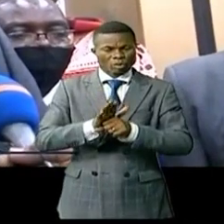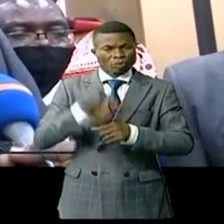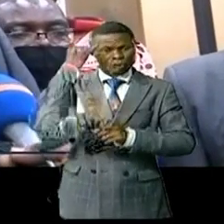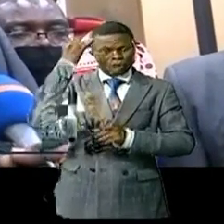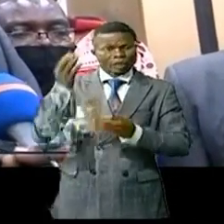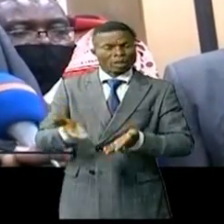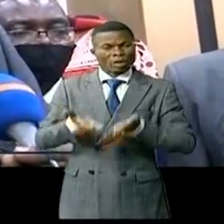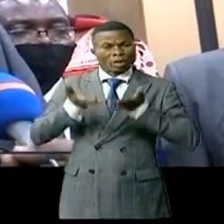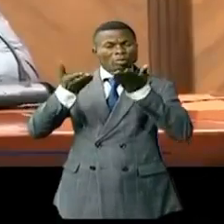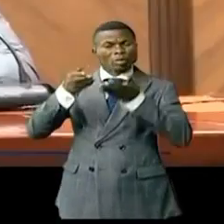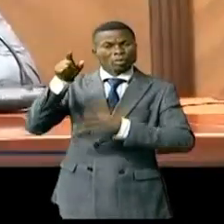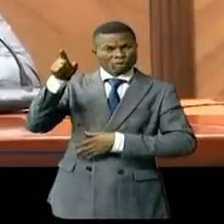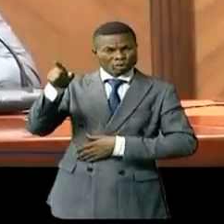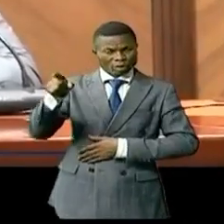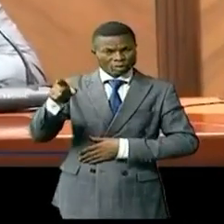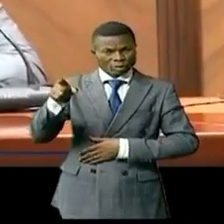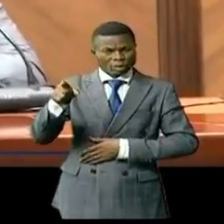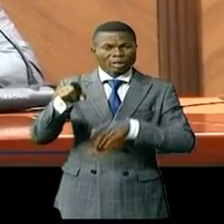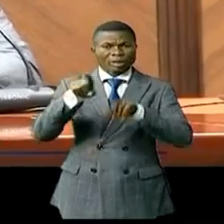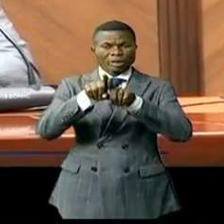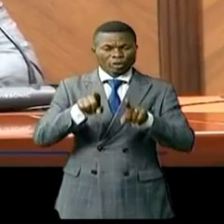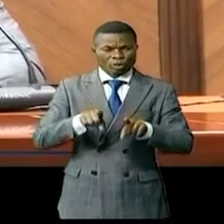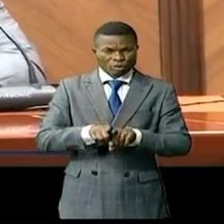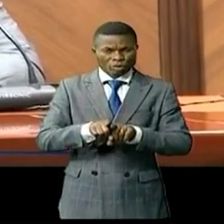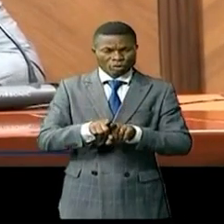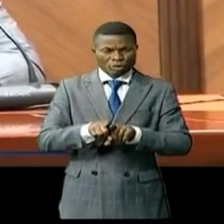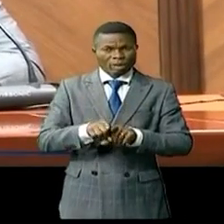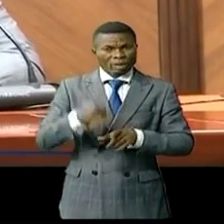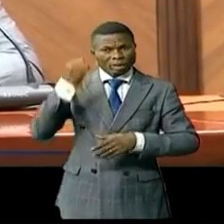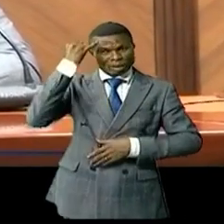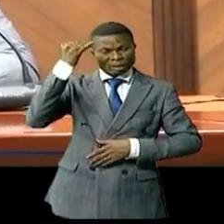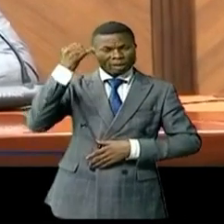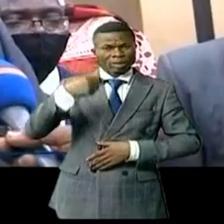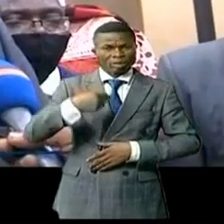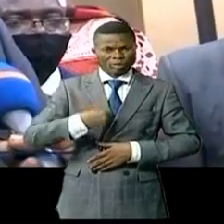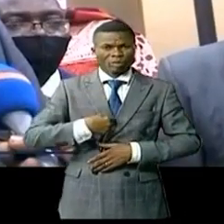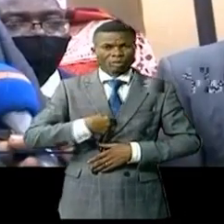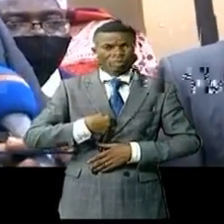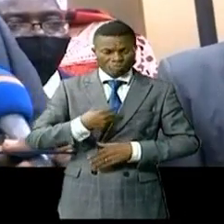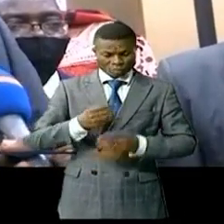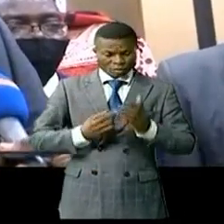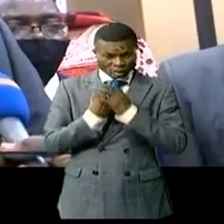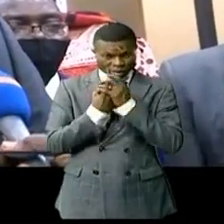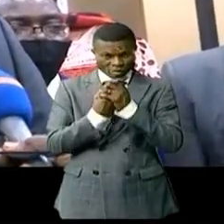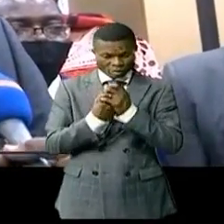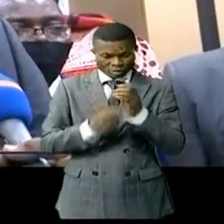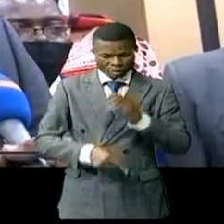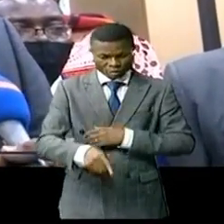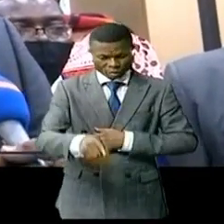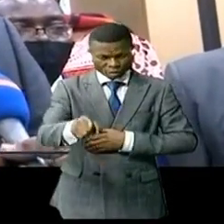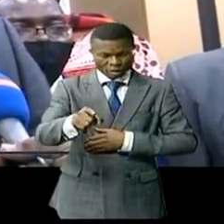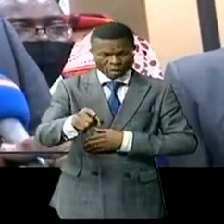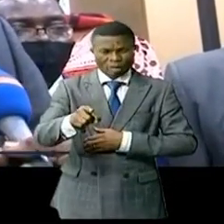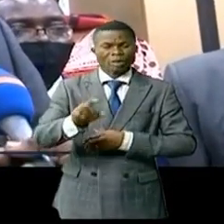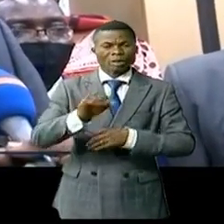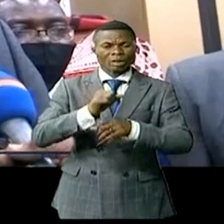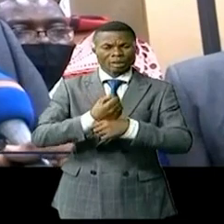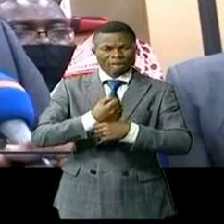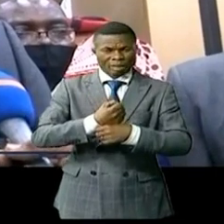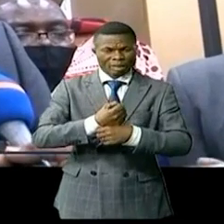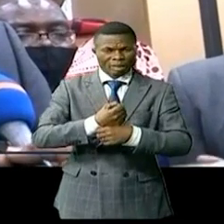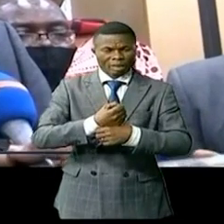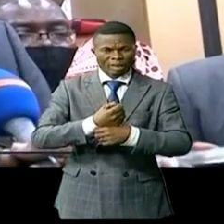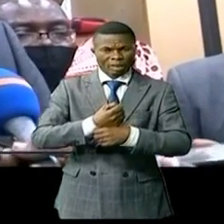que nous avons apportées. Et je pense que d'ici là, nous allons initier